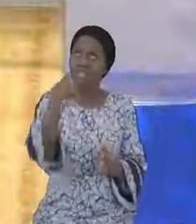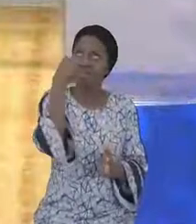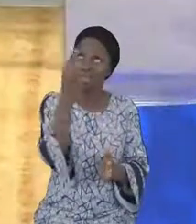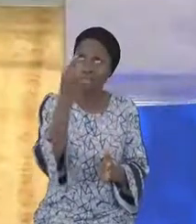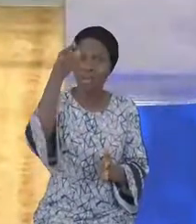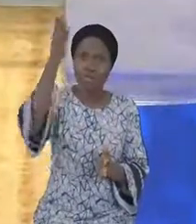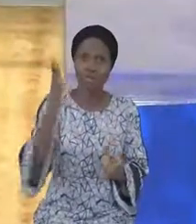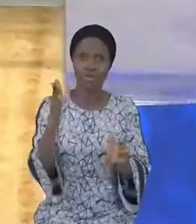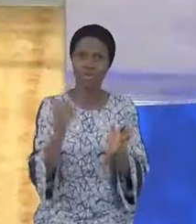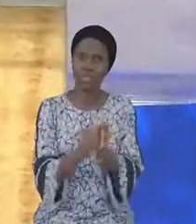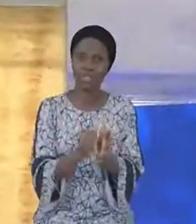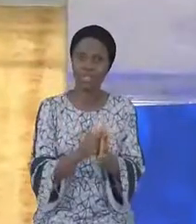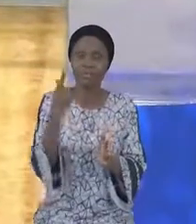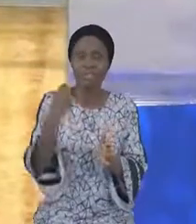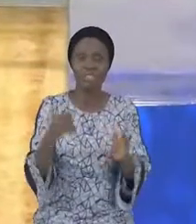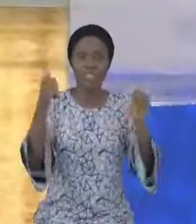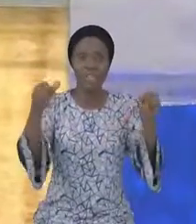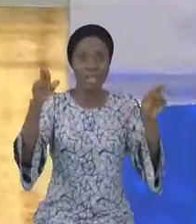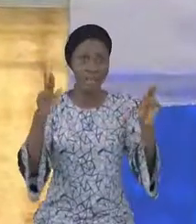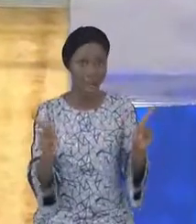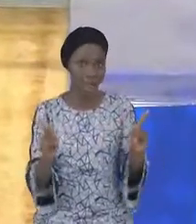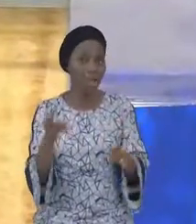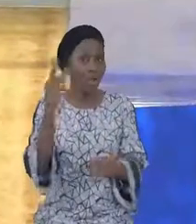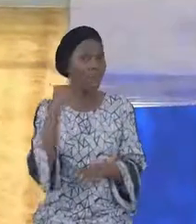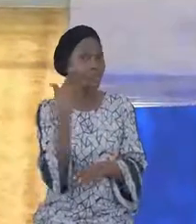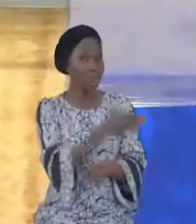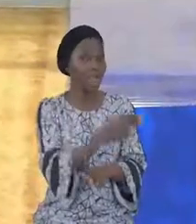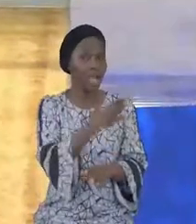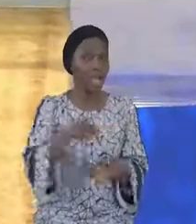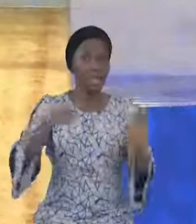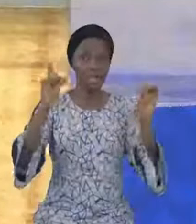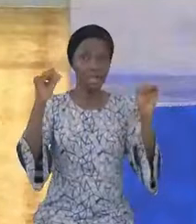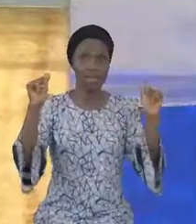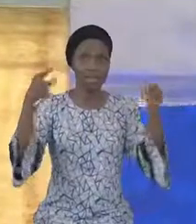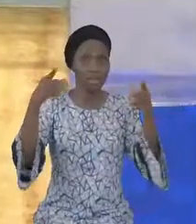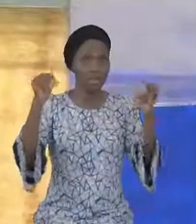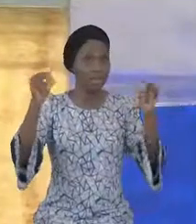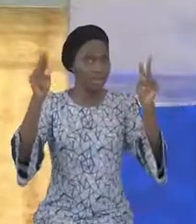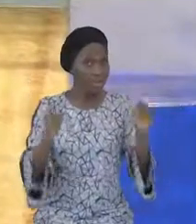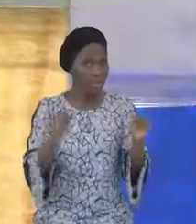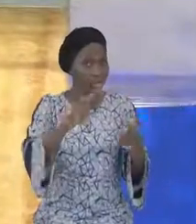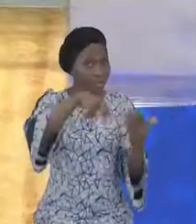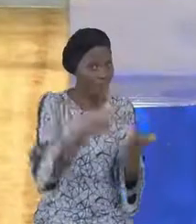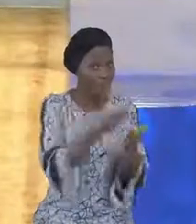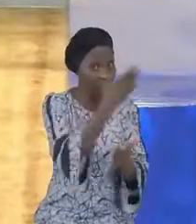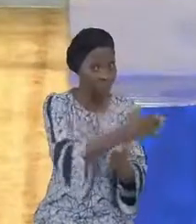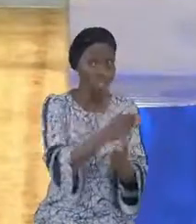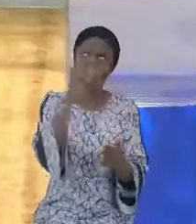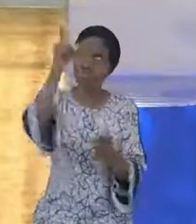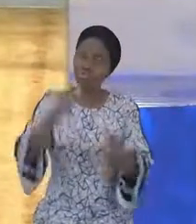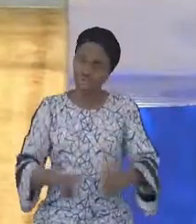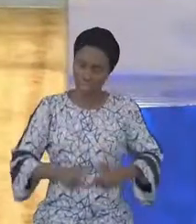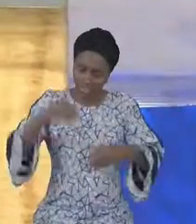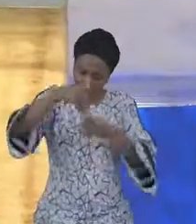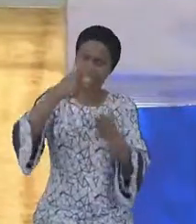Approprie-toi cela. L'arche était, dit à Dieu, l'arche était là, Dagon était tombé. Tu